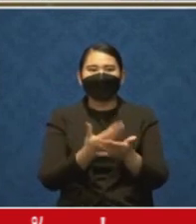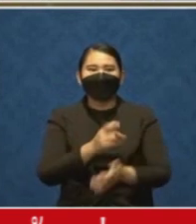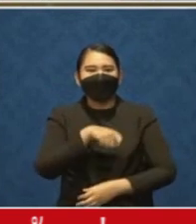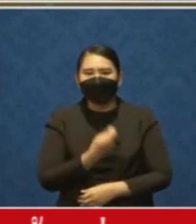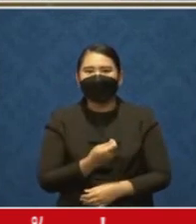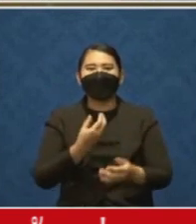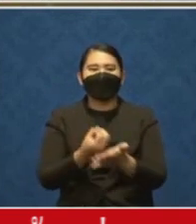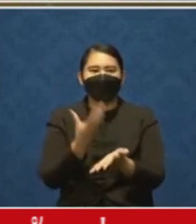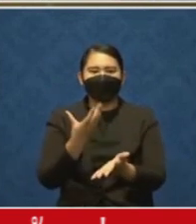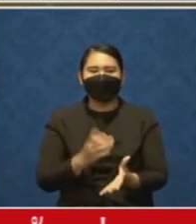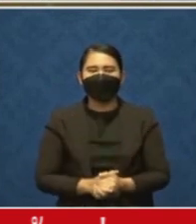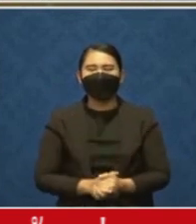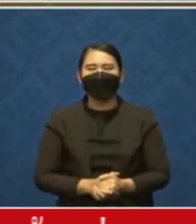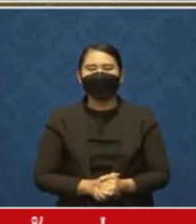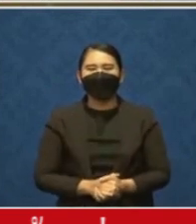ต่อละชั่วโมงก็แพงครับ